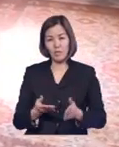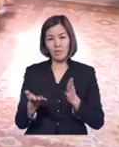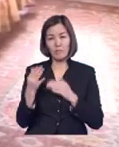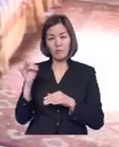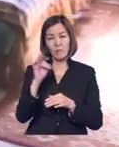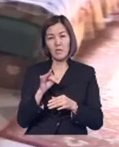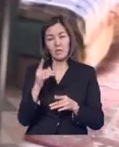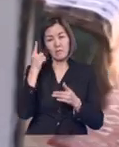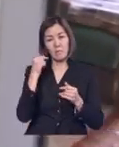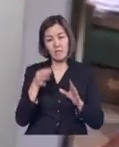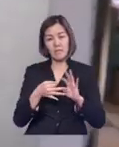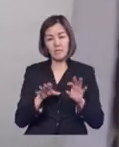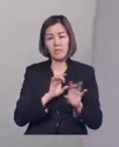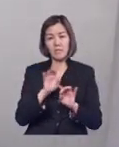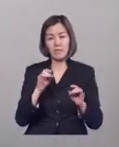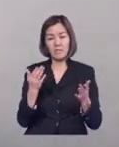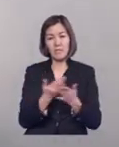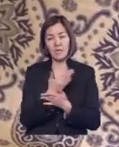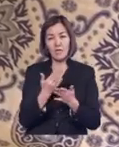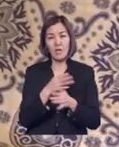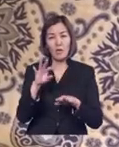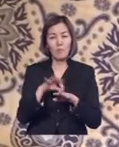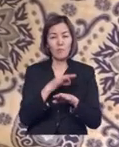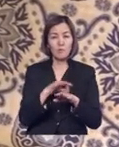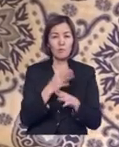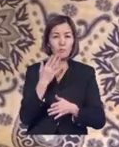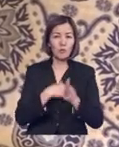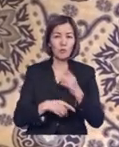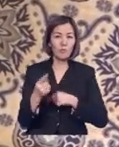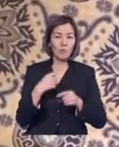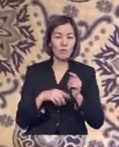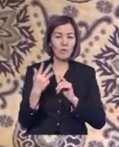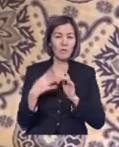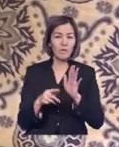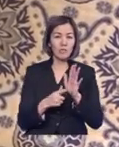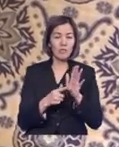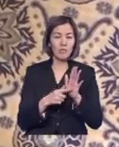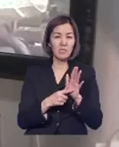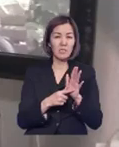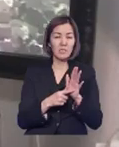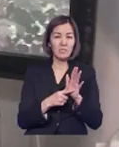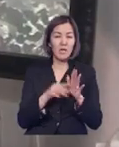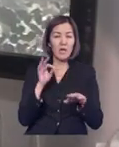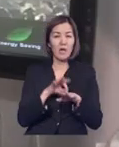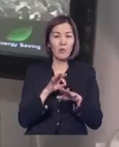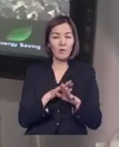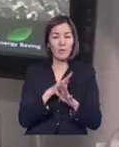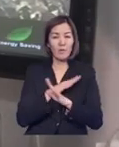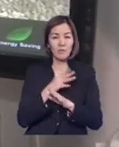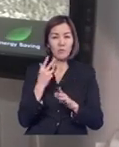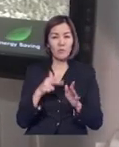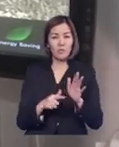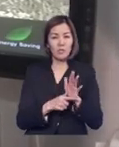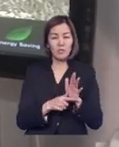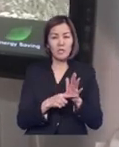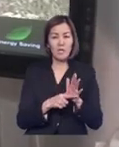бүгінгідей әңгімелейді. Қосағы соғыста мүгедек болып оралған. 47 жасында соғыстан алған жарасы сыр беріп, көз жұмыпты. Небәрі 37